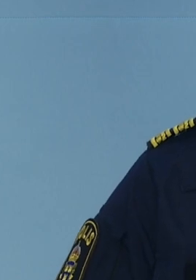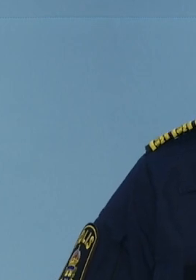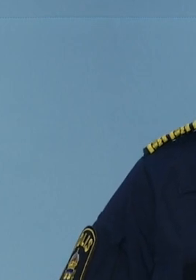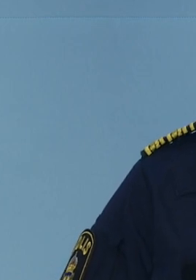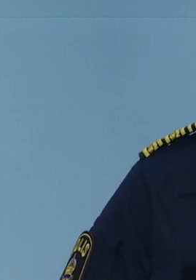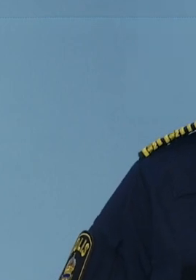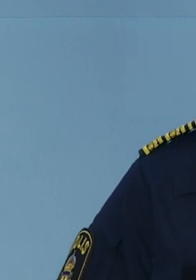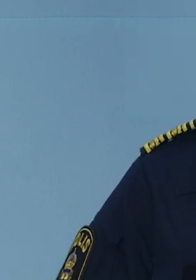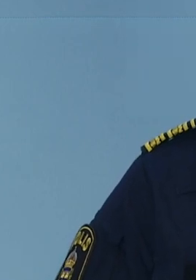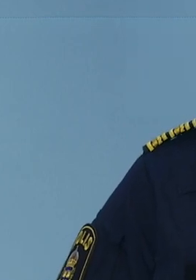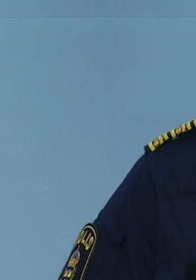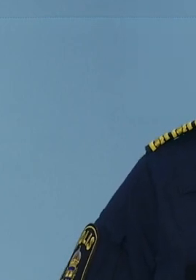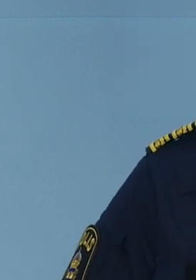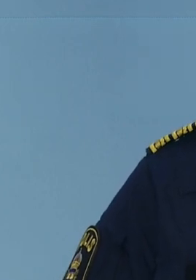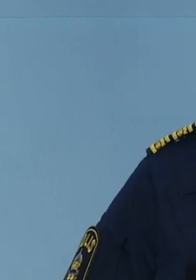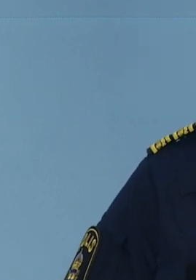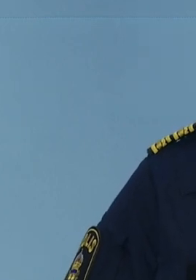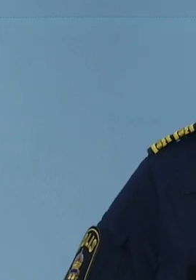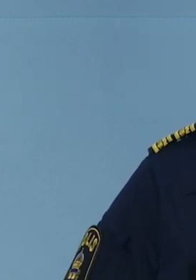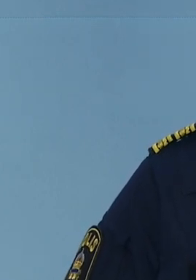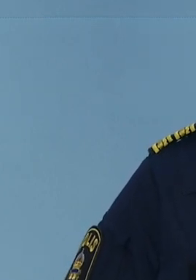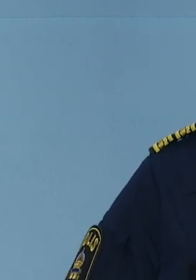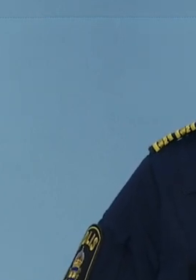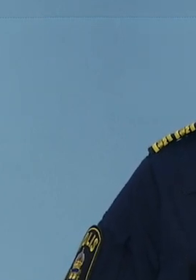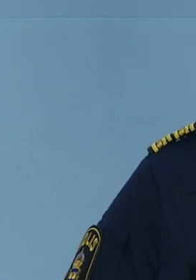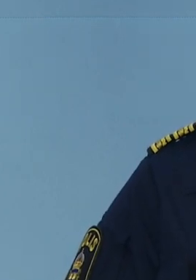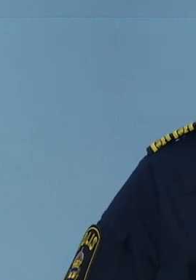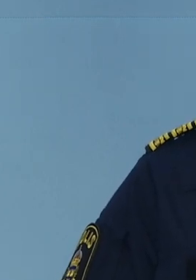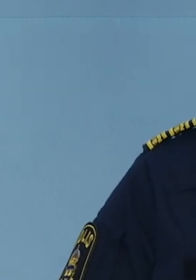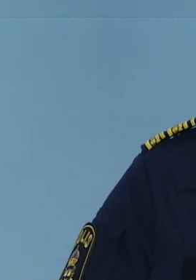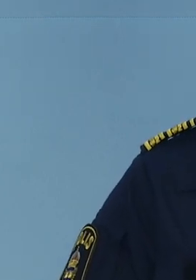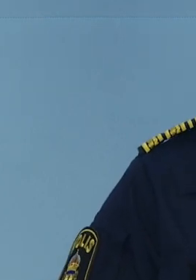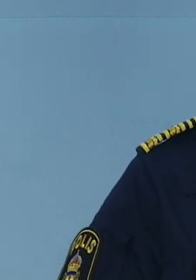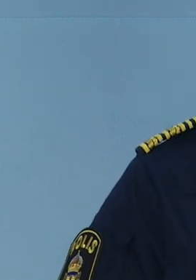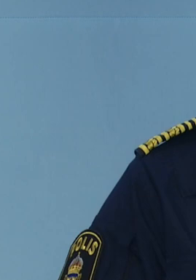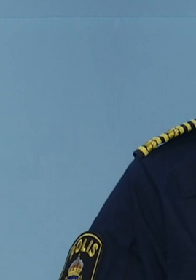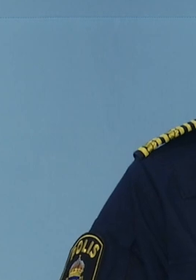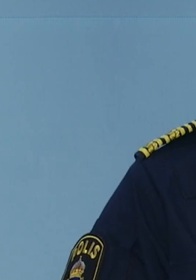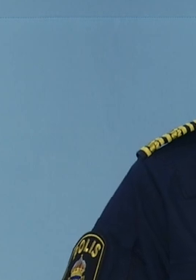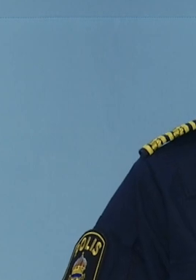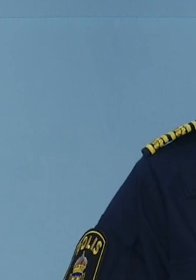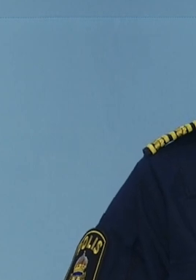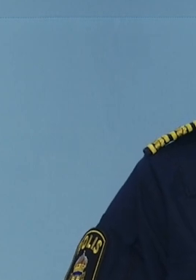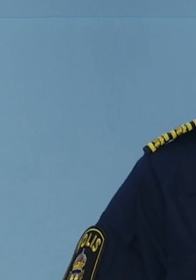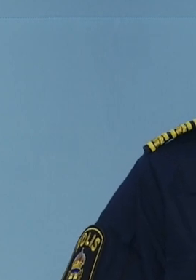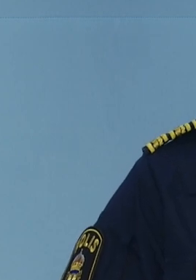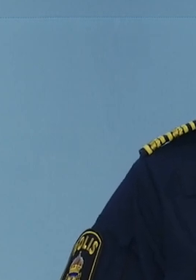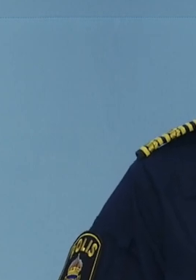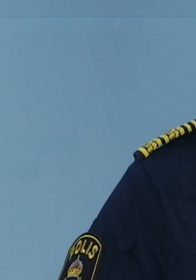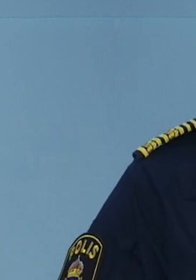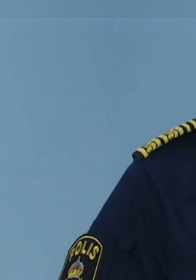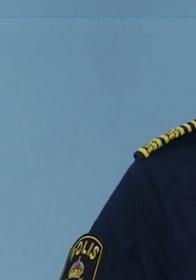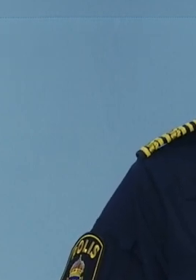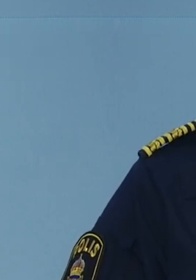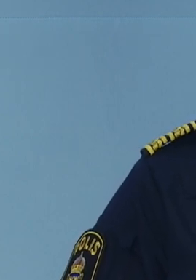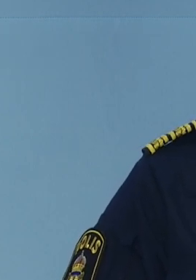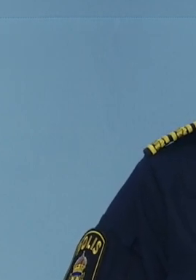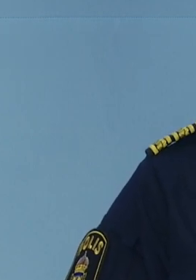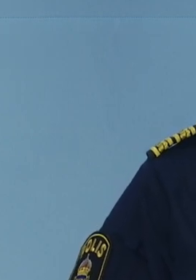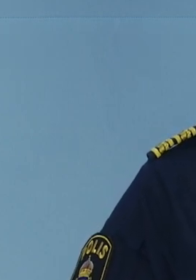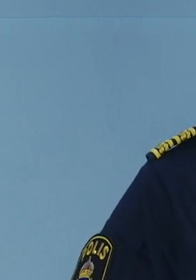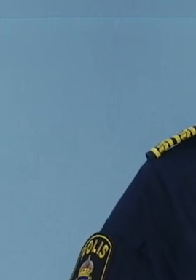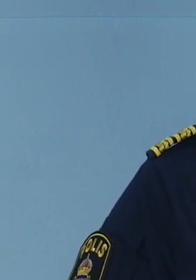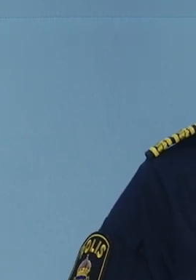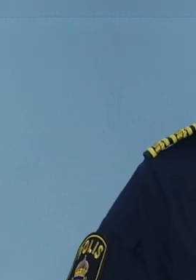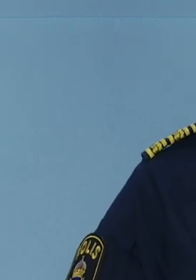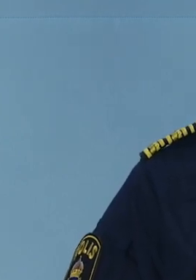ser på det likadant överallt i vårt område. Och jag tror att det är något som vi måste jobba med allihopa för att få upp